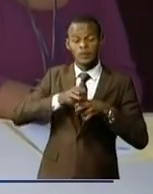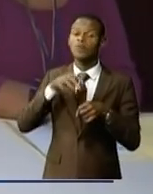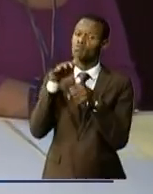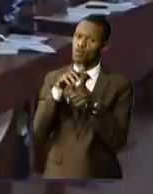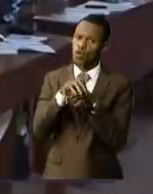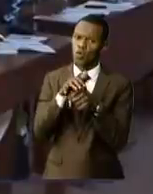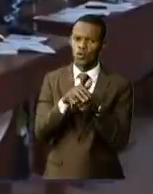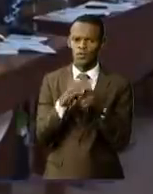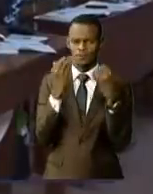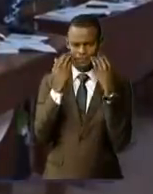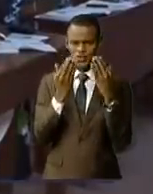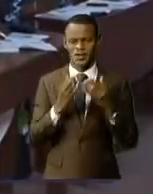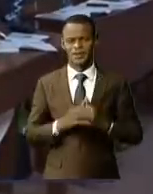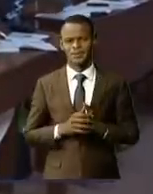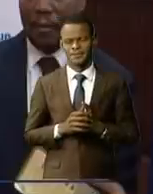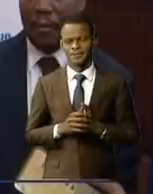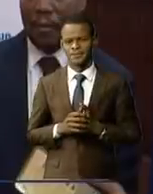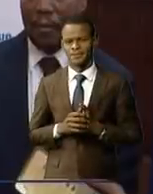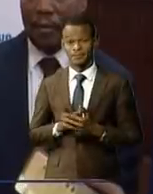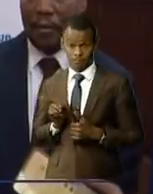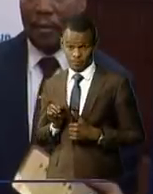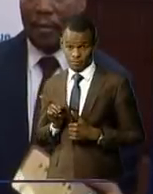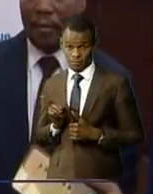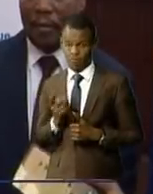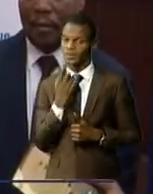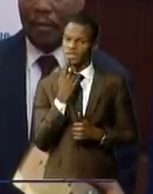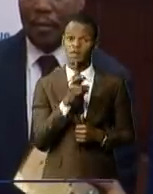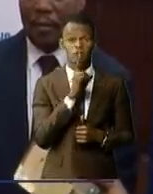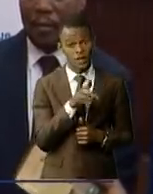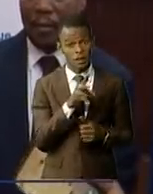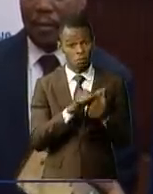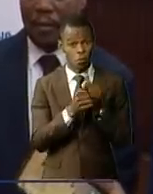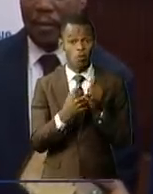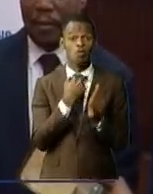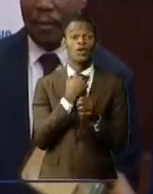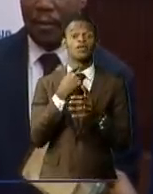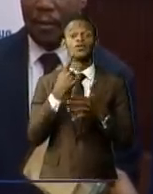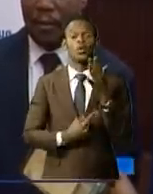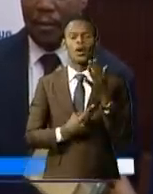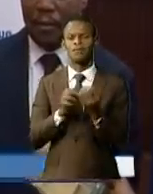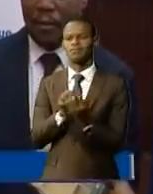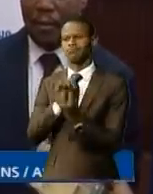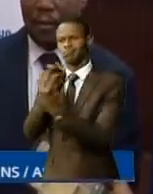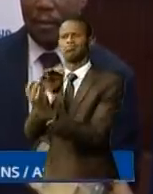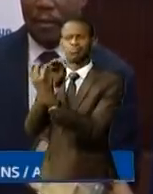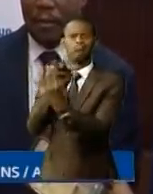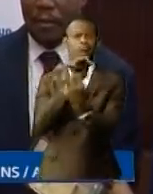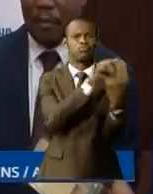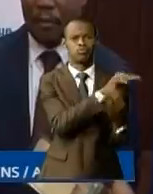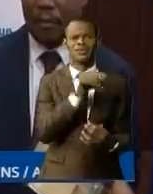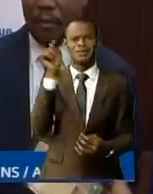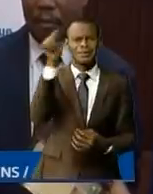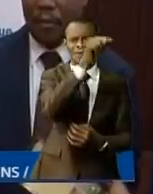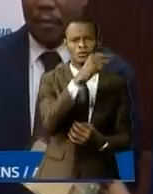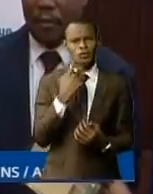énormes. Nous avons vraiment comme défi majeur cette question de la guerre qui ne s'arrête pas, avec tout ce qu'il y a comme violation